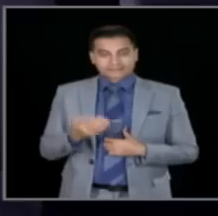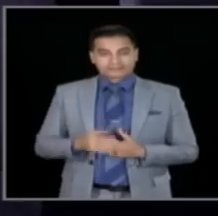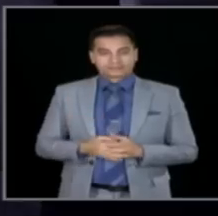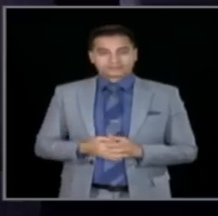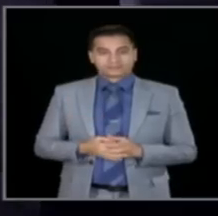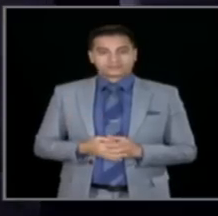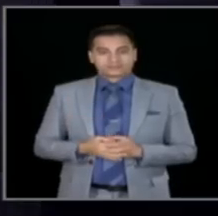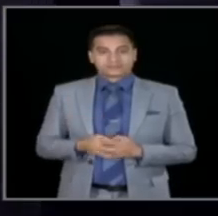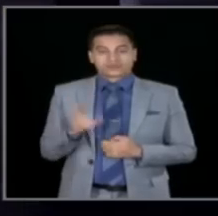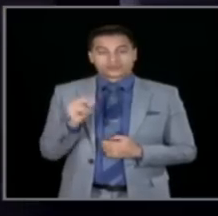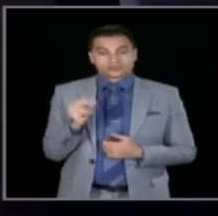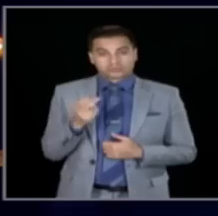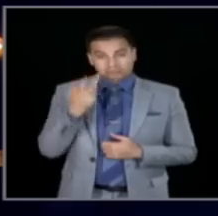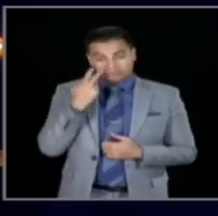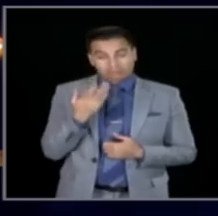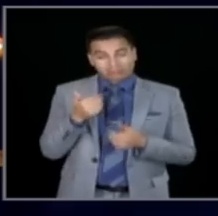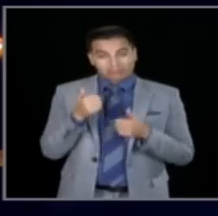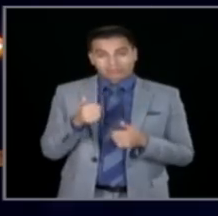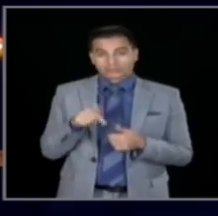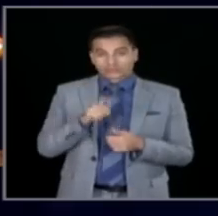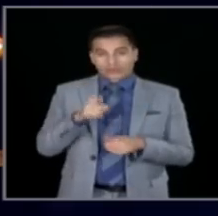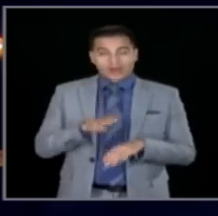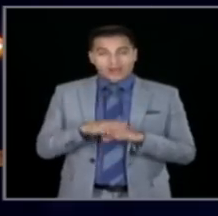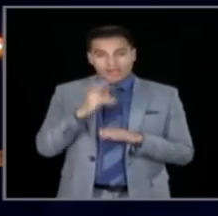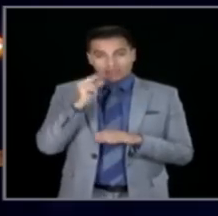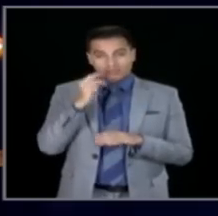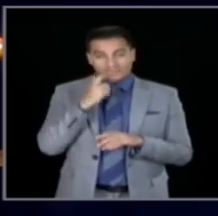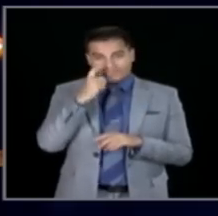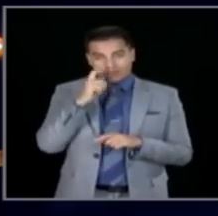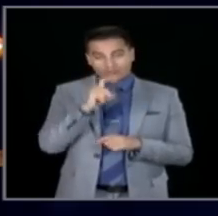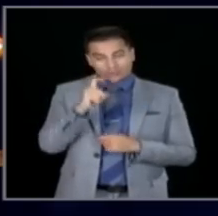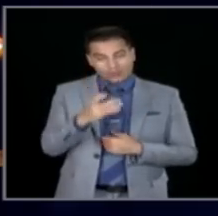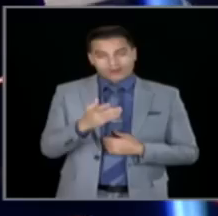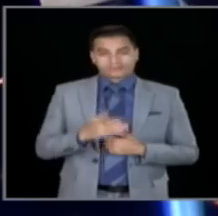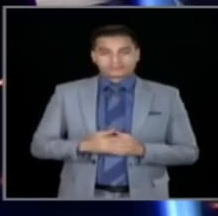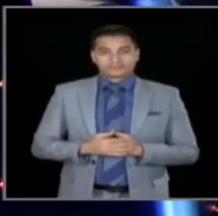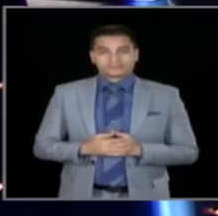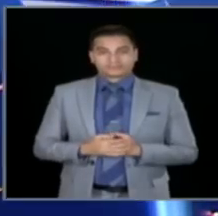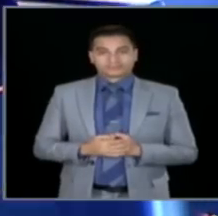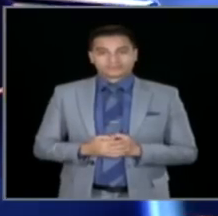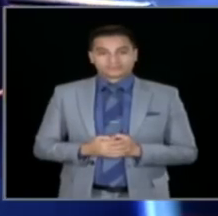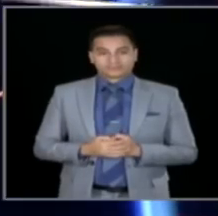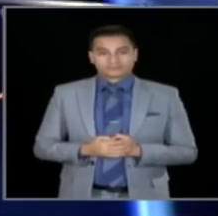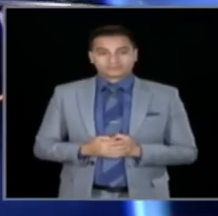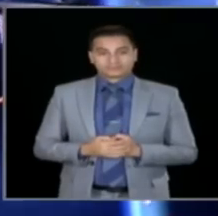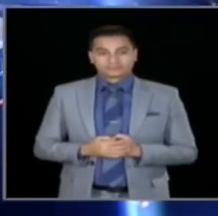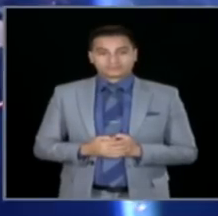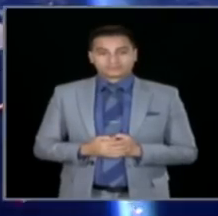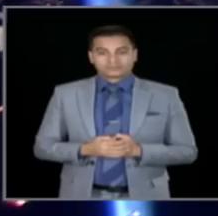نقطة؟ عشرين. طيب سؤال في الفنون بعشرين نقطة، فنون، والسؤال هو